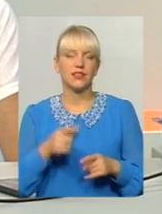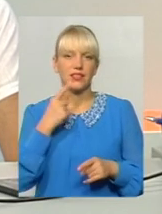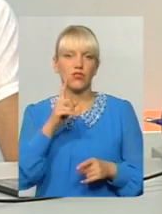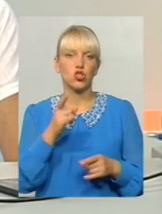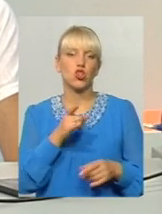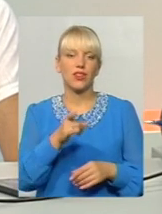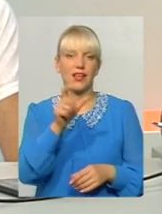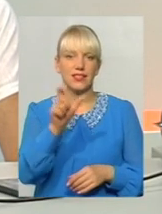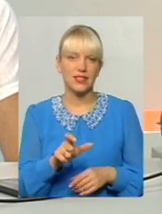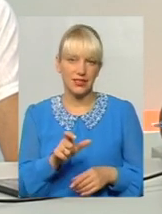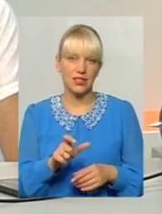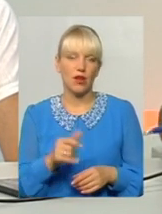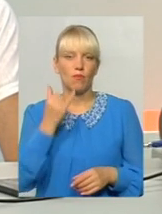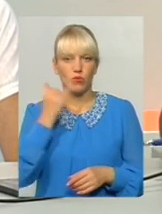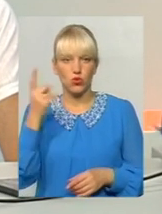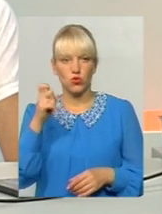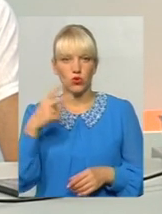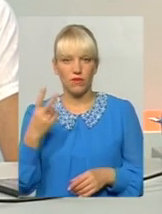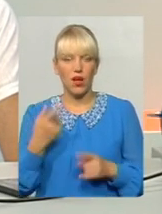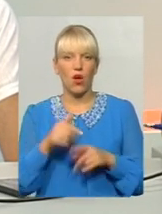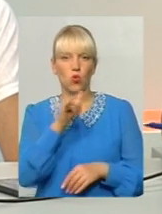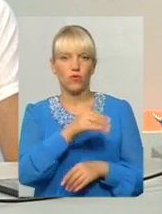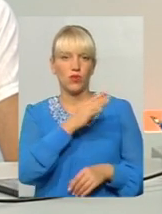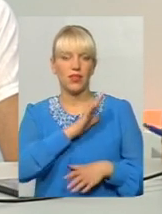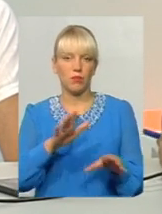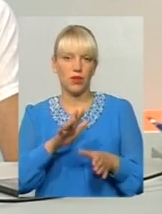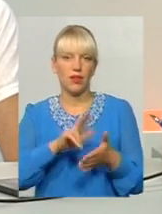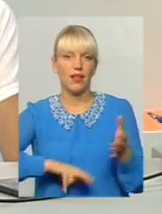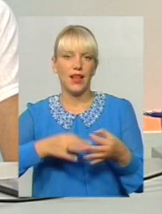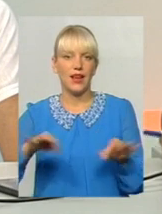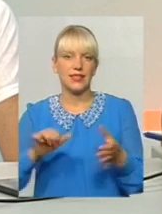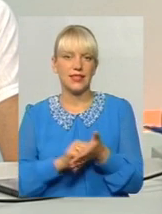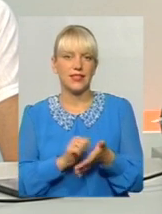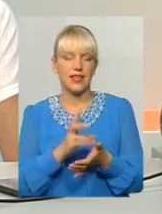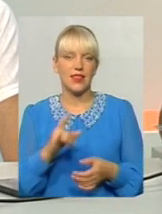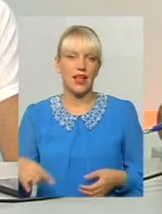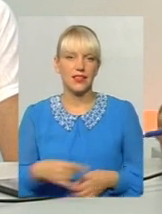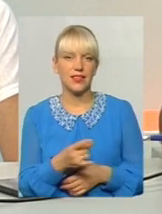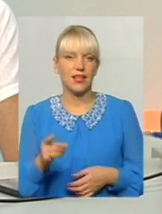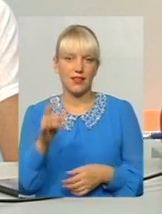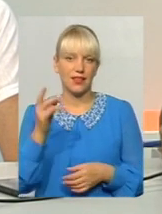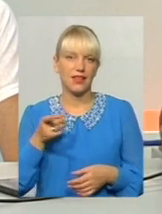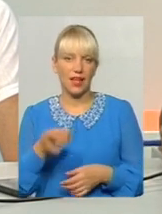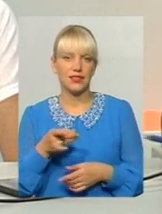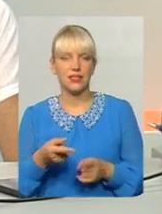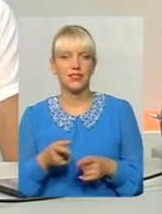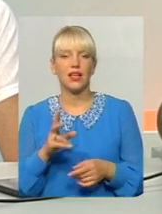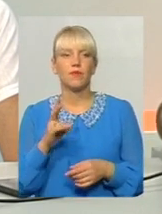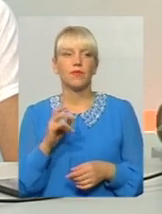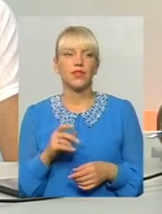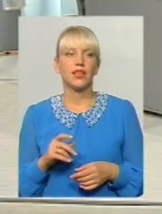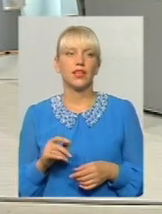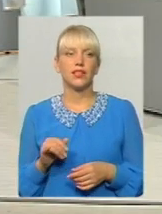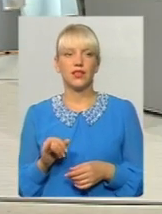що взагалі цей таксист без ліцензії. Це були не єврономери, я відразу скажу, це були українські номера, але у таксиста не було ліцензії. Тобто